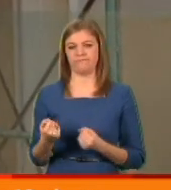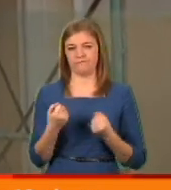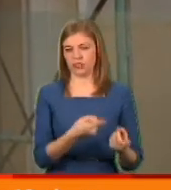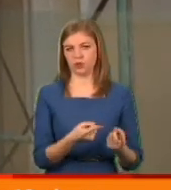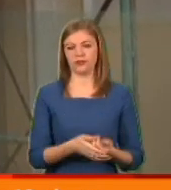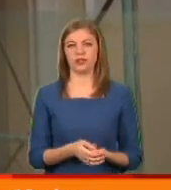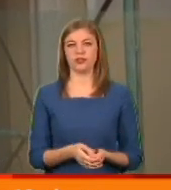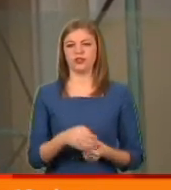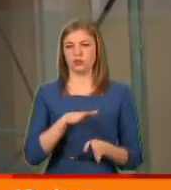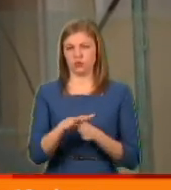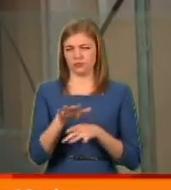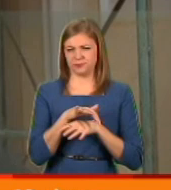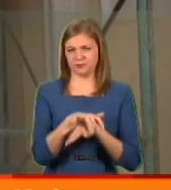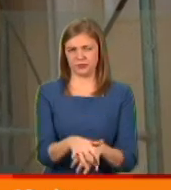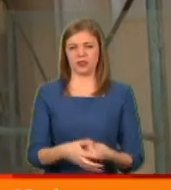викидували, купа тараканів.